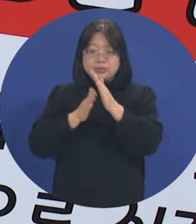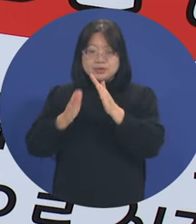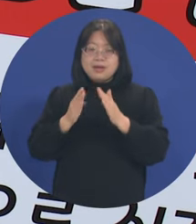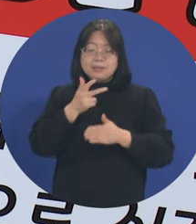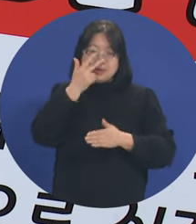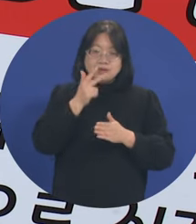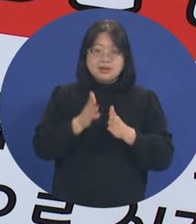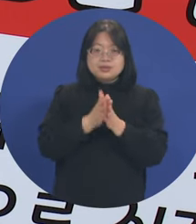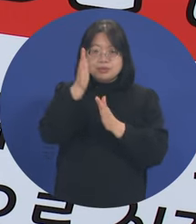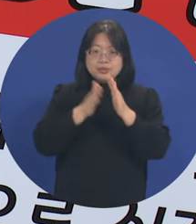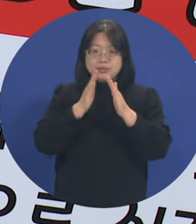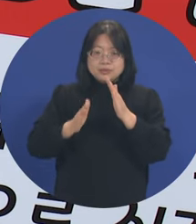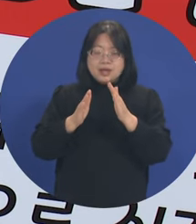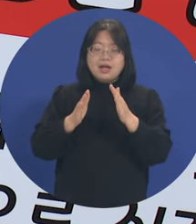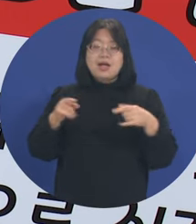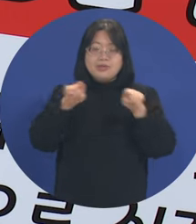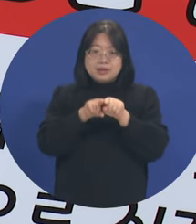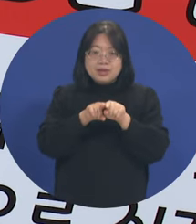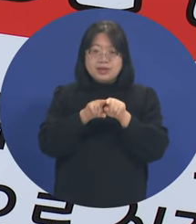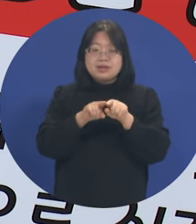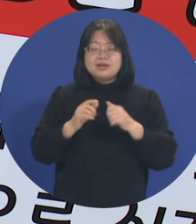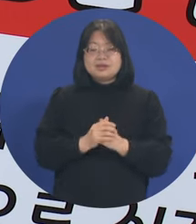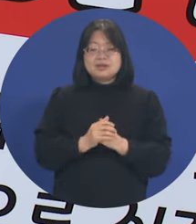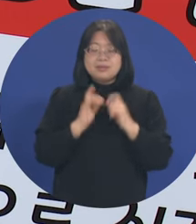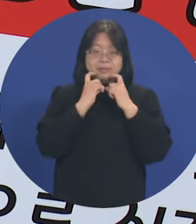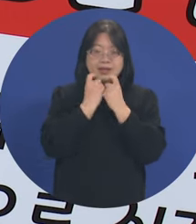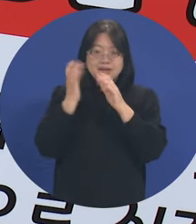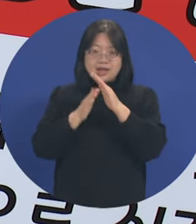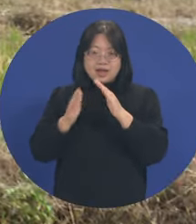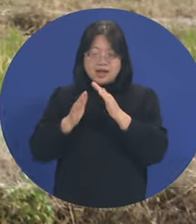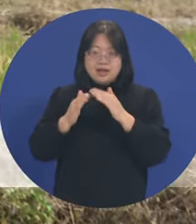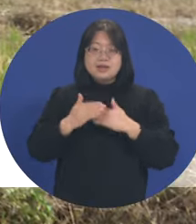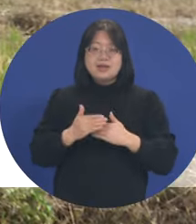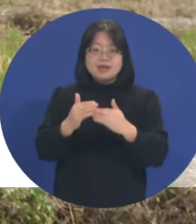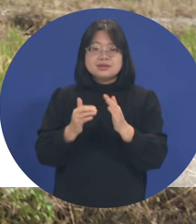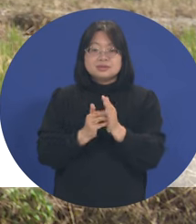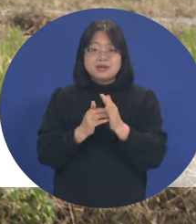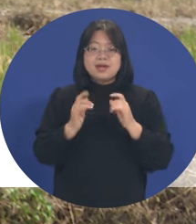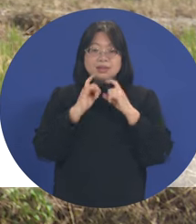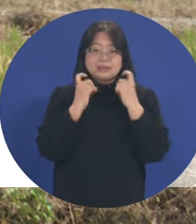경기도도시혁신 공사및평택시와함께민관합작개발사업을추진할우선협상대상자로선정되었습니다 .